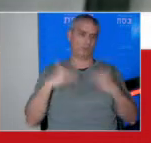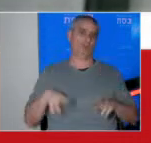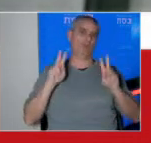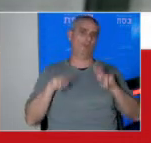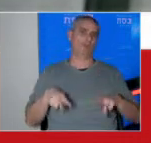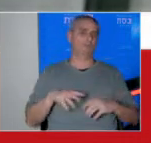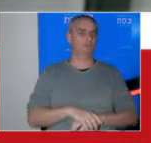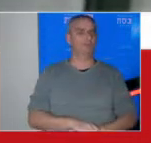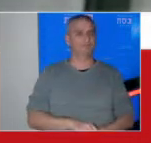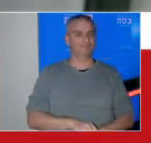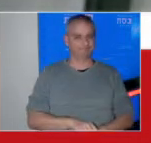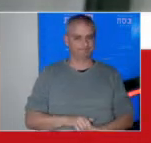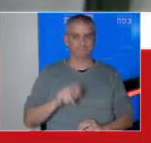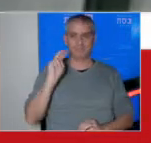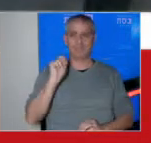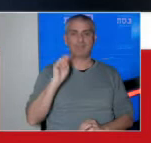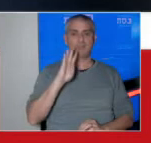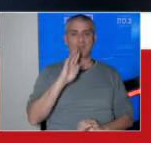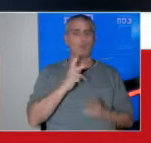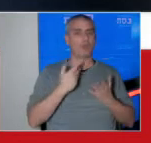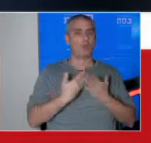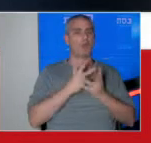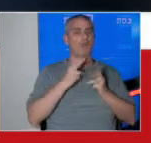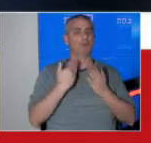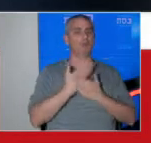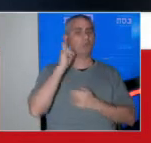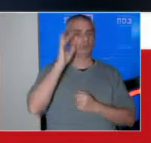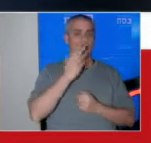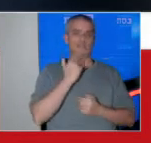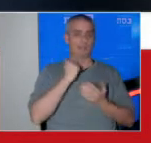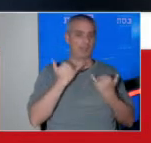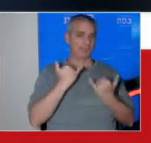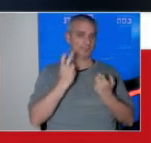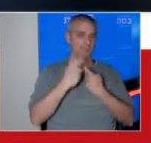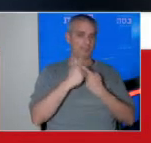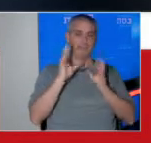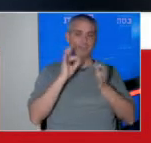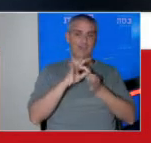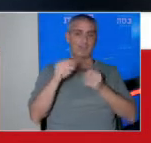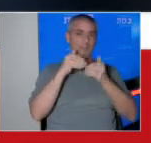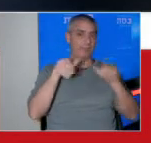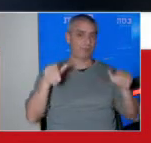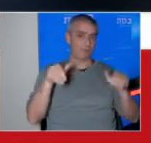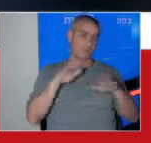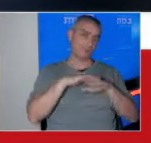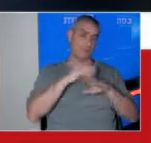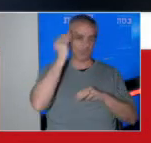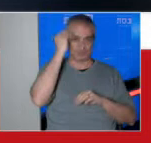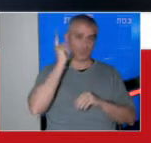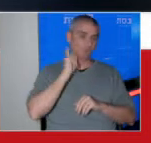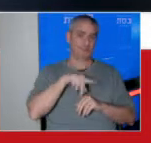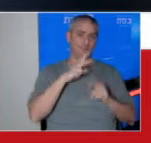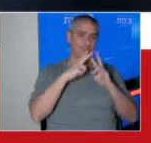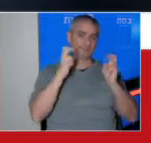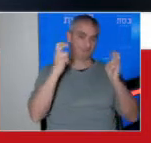צורב אפילו. נטע בא, עורך חדשות החוץ של ישראל היום, מצטרף אלינו 10 קילומטר מהגבול, סלח לי שאני לא זוכר את